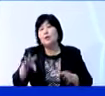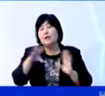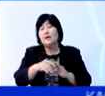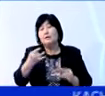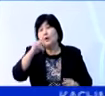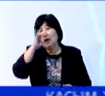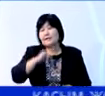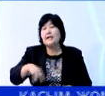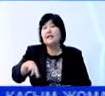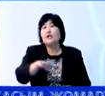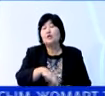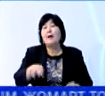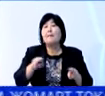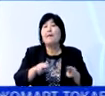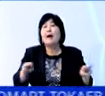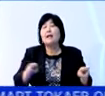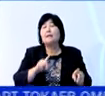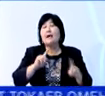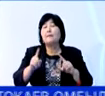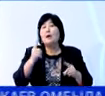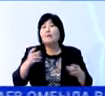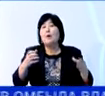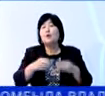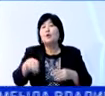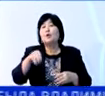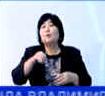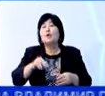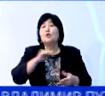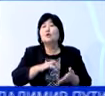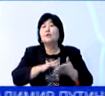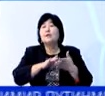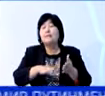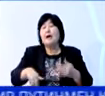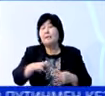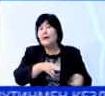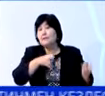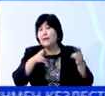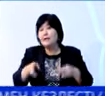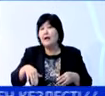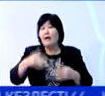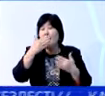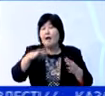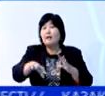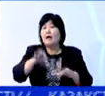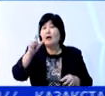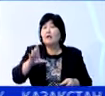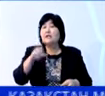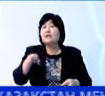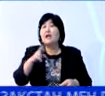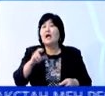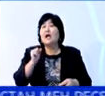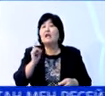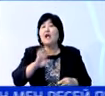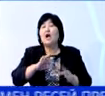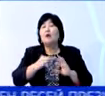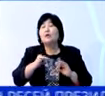Бүгін Қазақстан Республикасы парламенті мәжілісінің бір топ депутаты жұмыс сапарымен аймағымызға келді. Халық қалаулылары Сырдария ауданында болып,